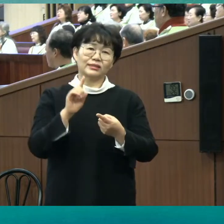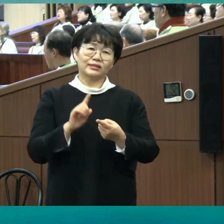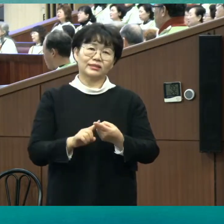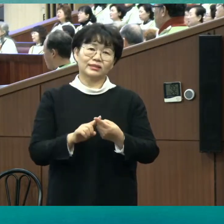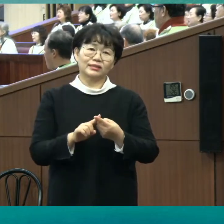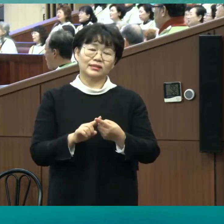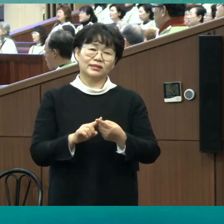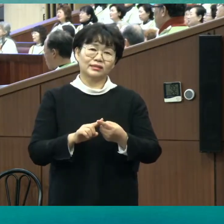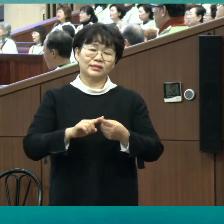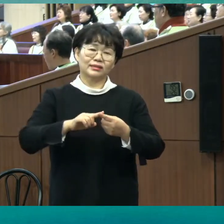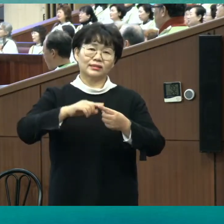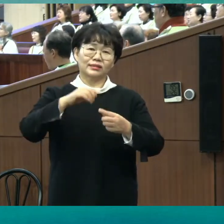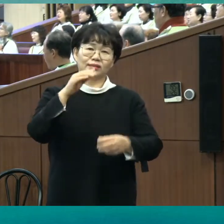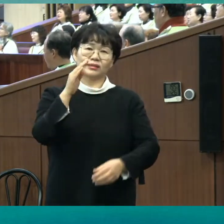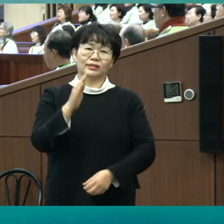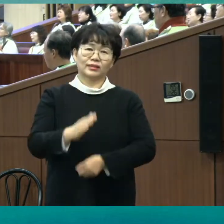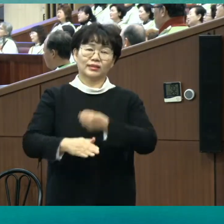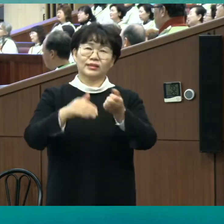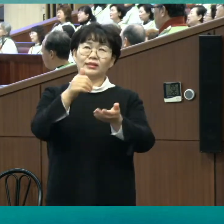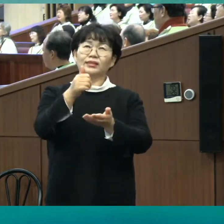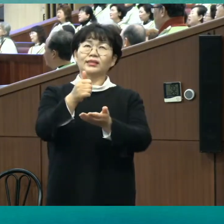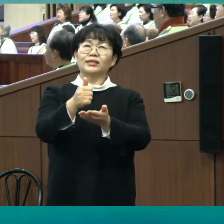사랑하시는지. 아멘. 하나님께